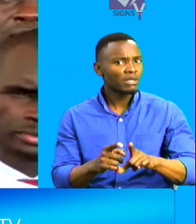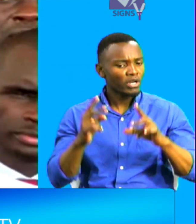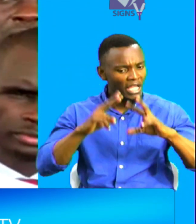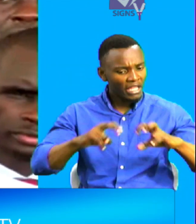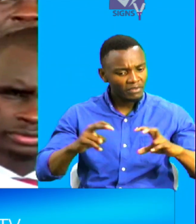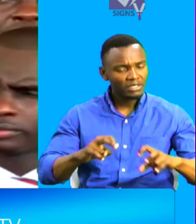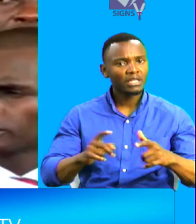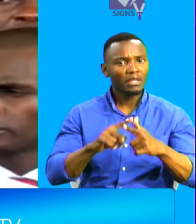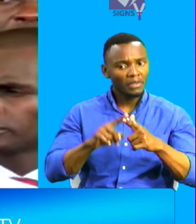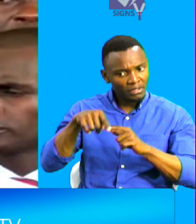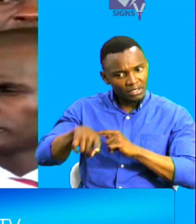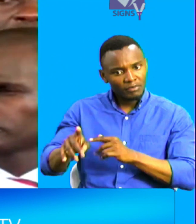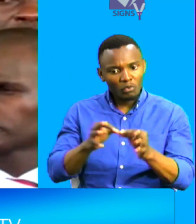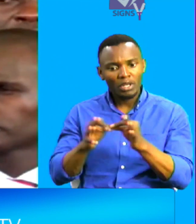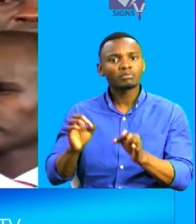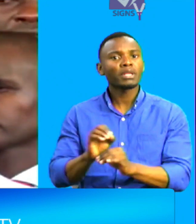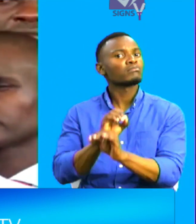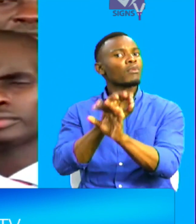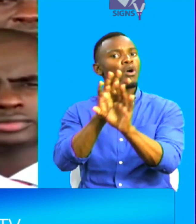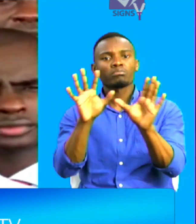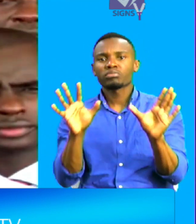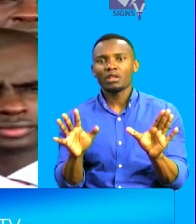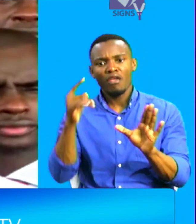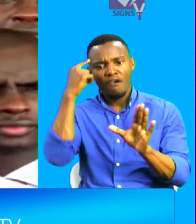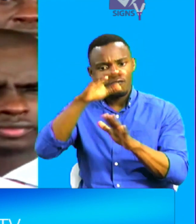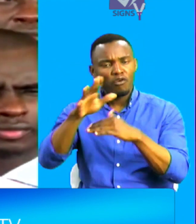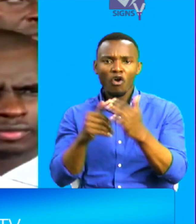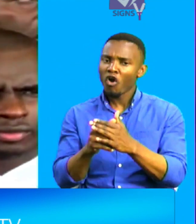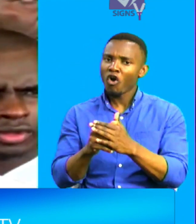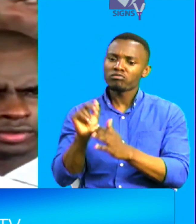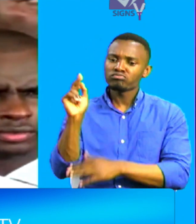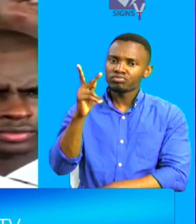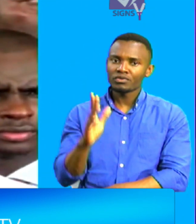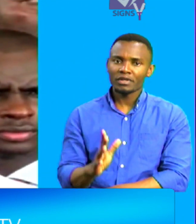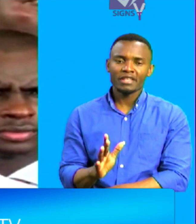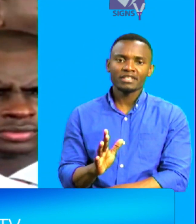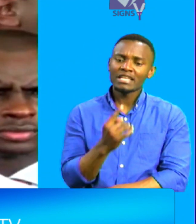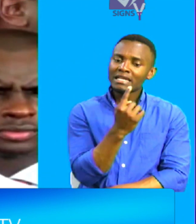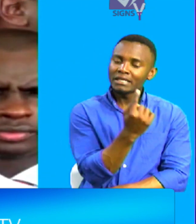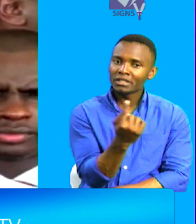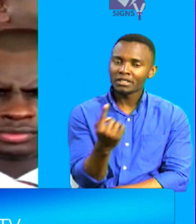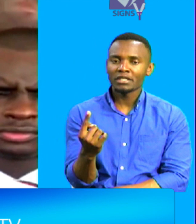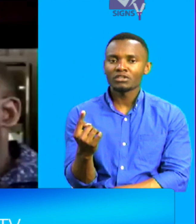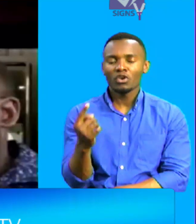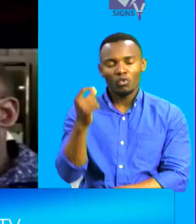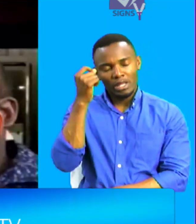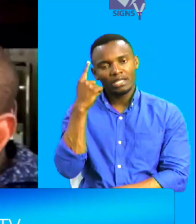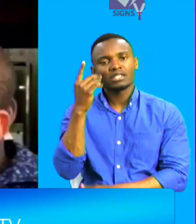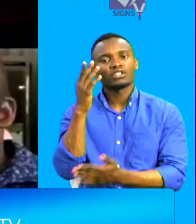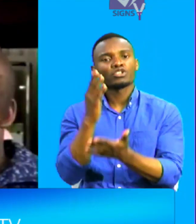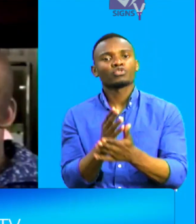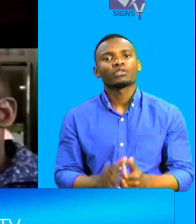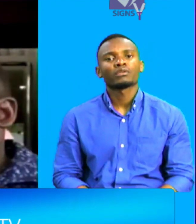watayaweka wazi kwa nchi nzima, kwa raia nzima, kwa raia wote, kila mmoja akaweze kujua ukweli.